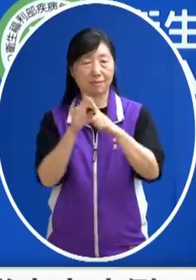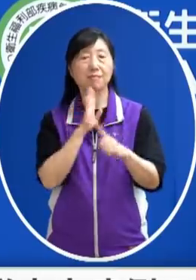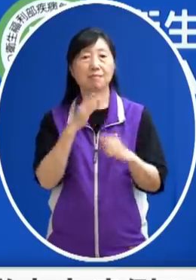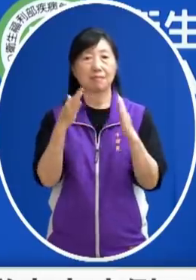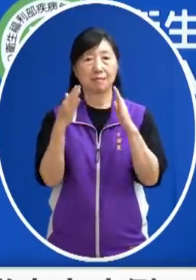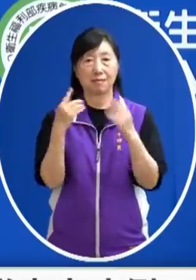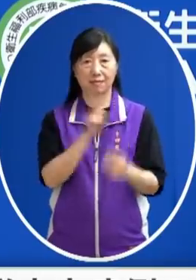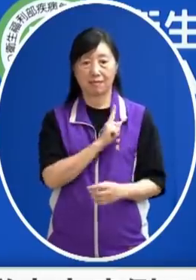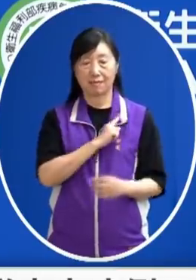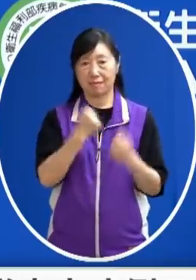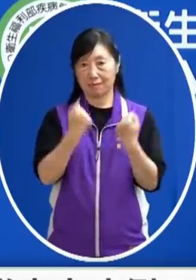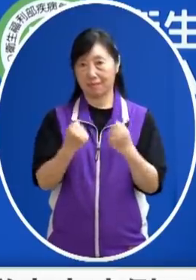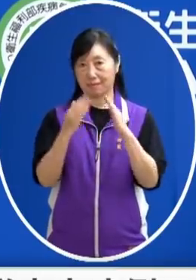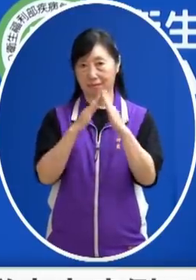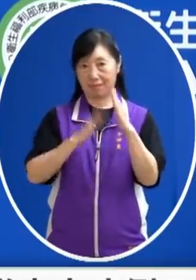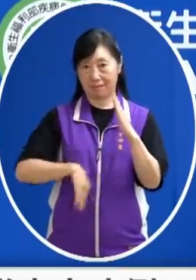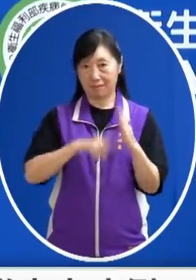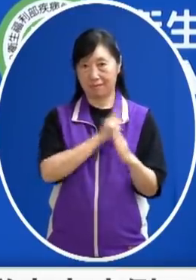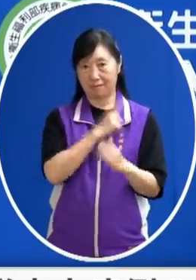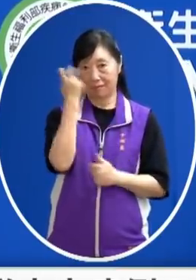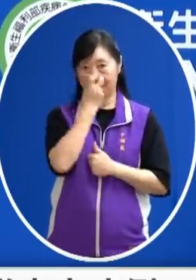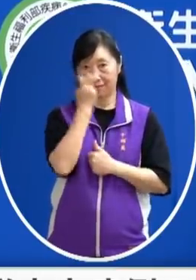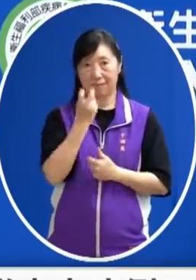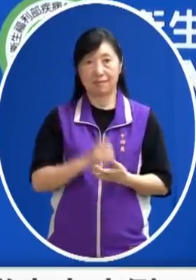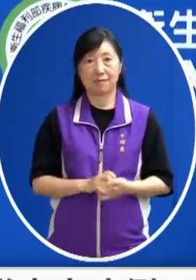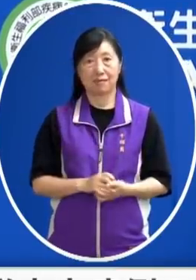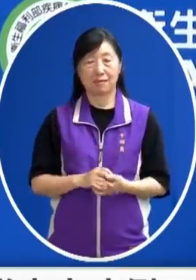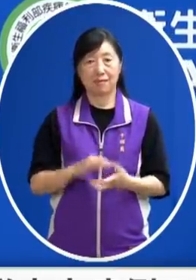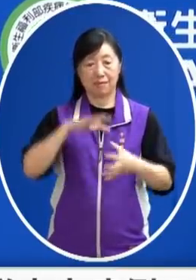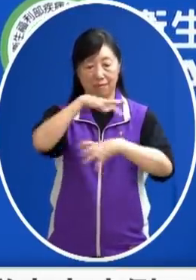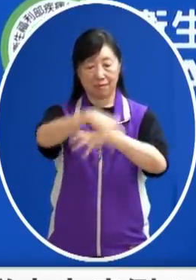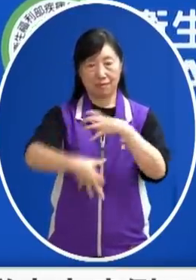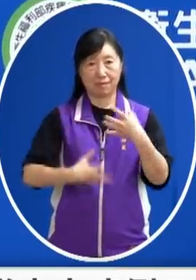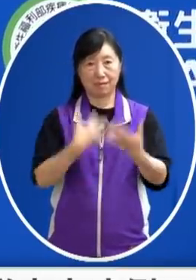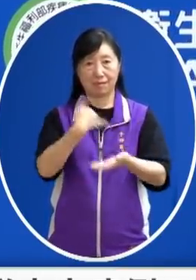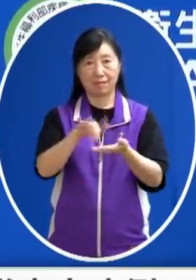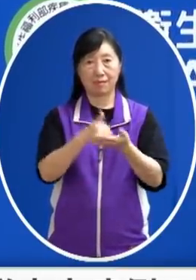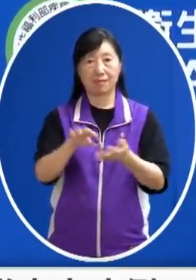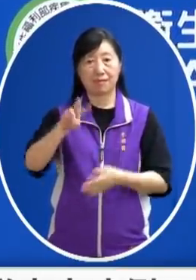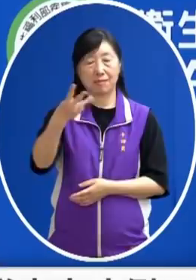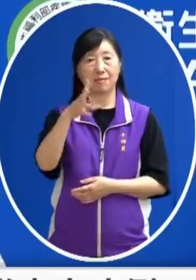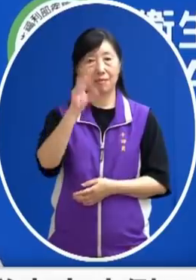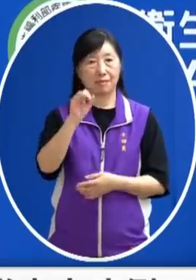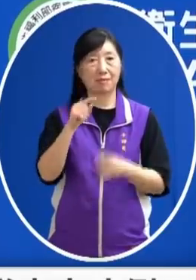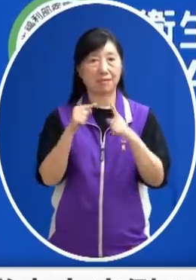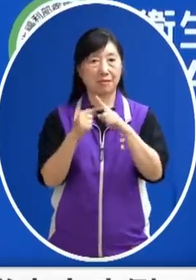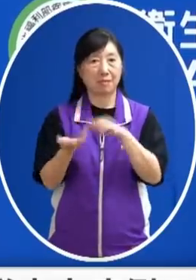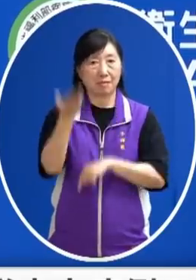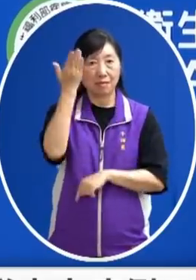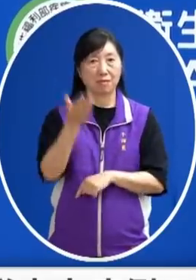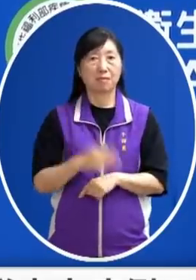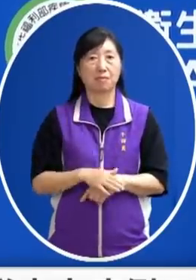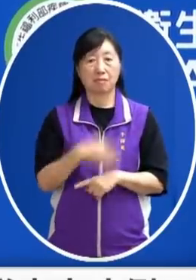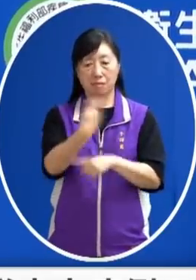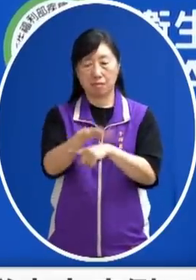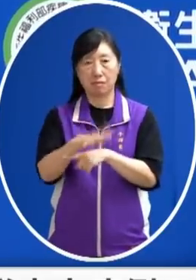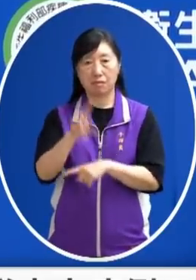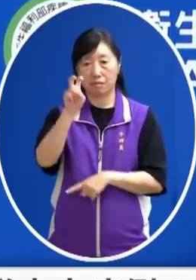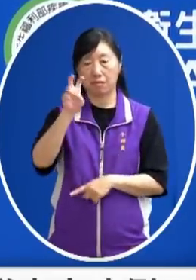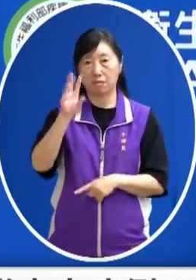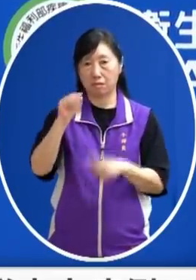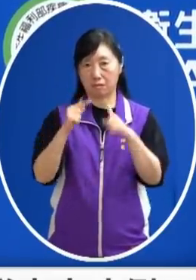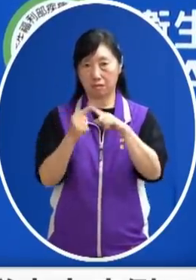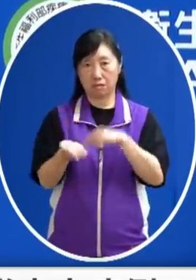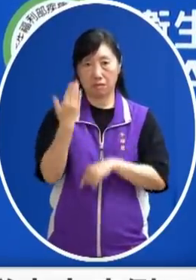康管理，好，那全球累计的病例也超过300万，死亡的人数也超过了20万，哈。